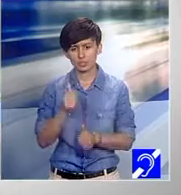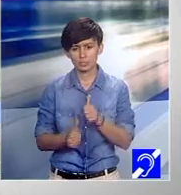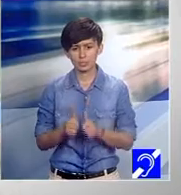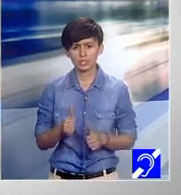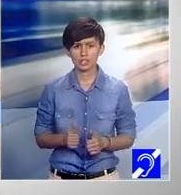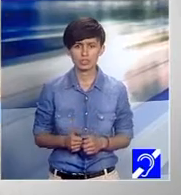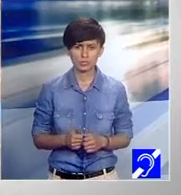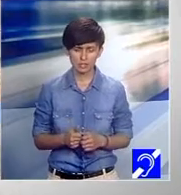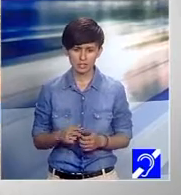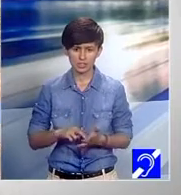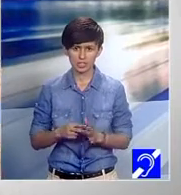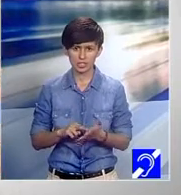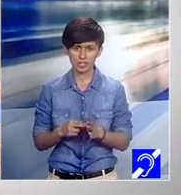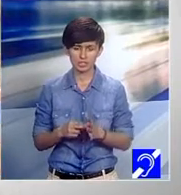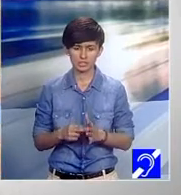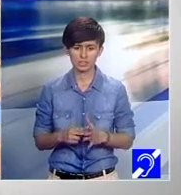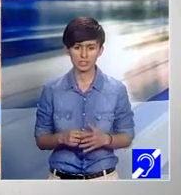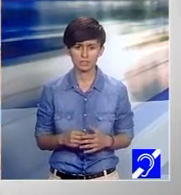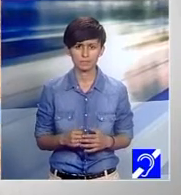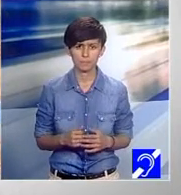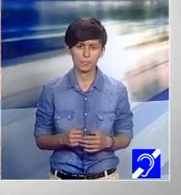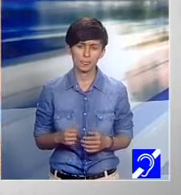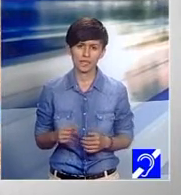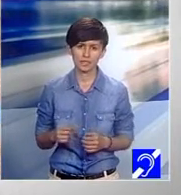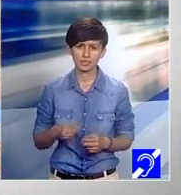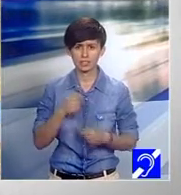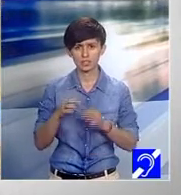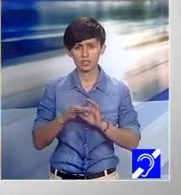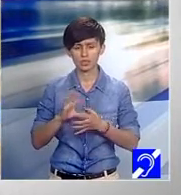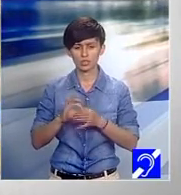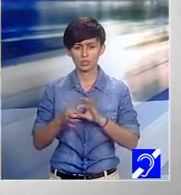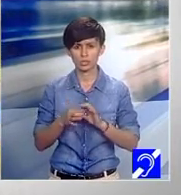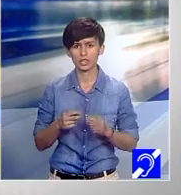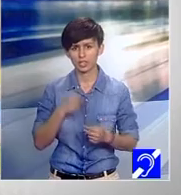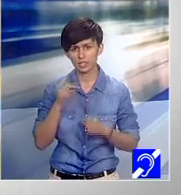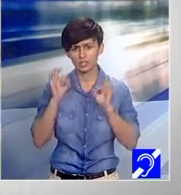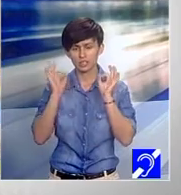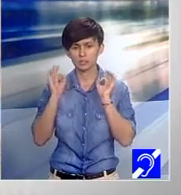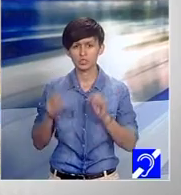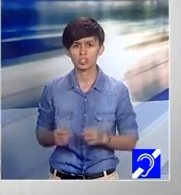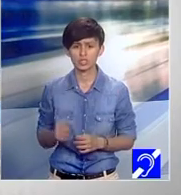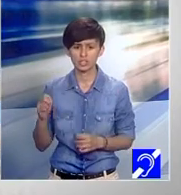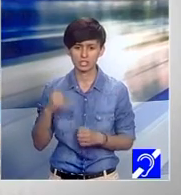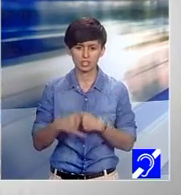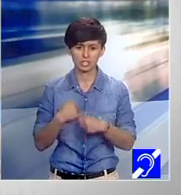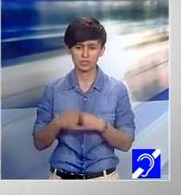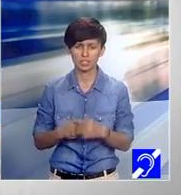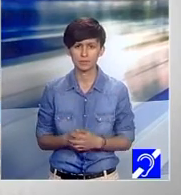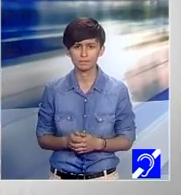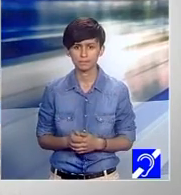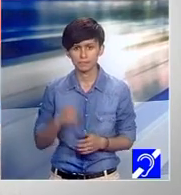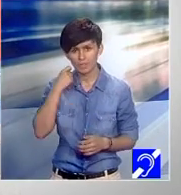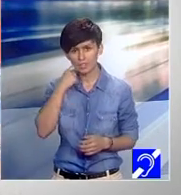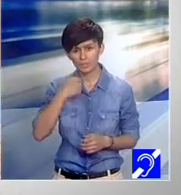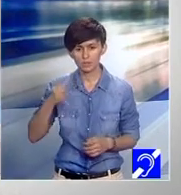Project Unified Genuine Social Impact de către Special Olympics International. Georgiana Bighescu din Cristina Rad și Mihai Arsenie din Cluj